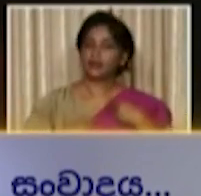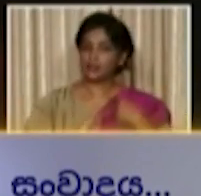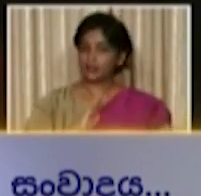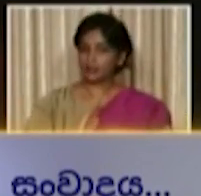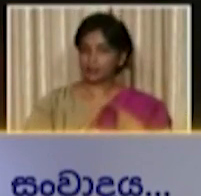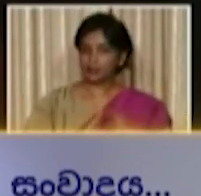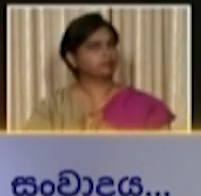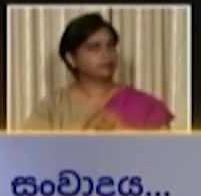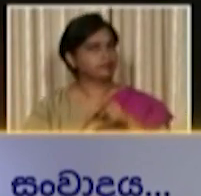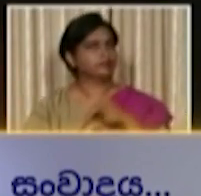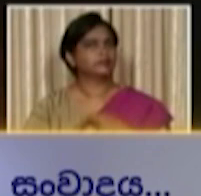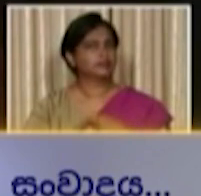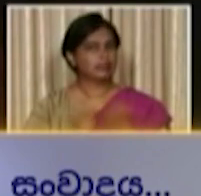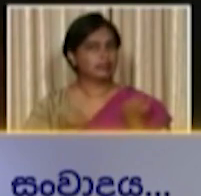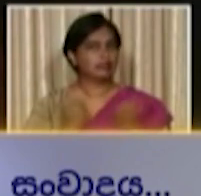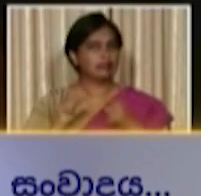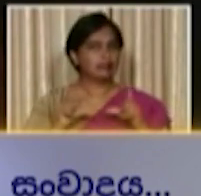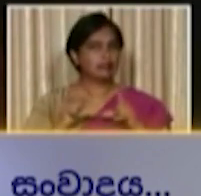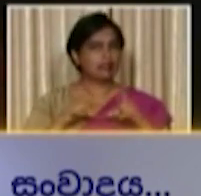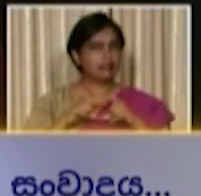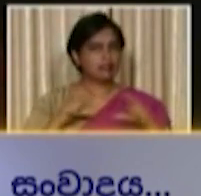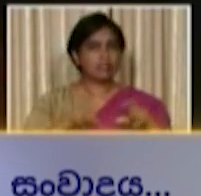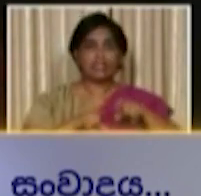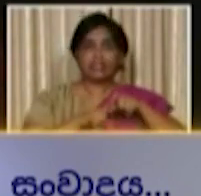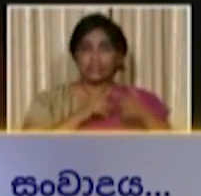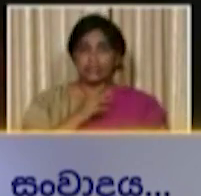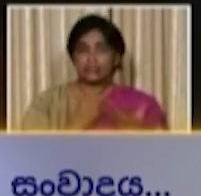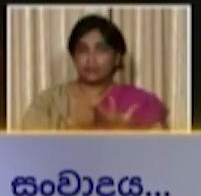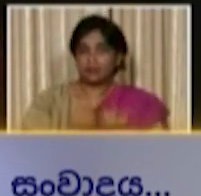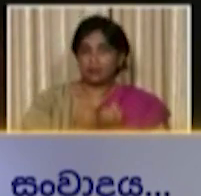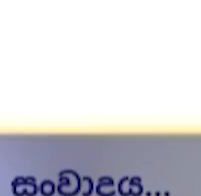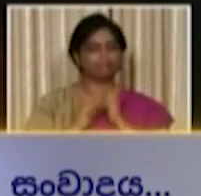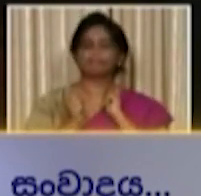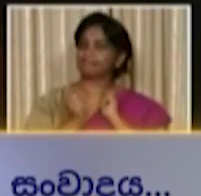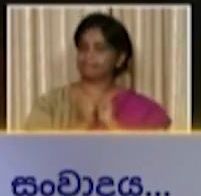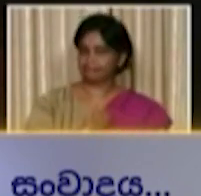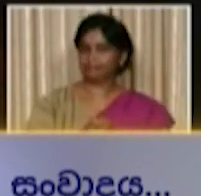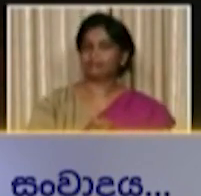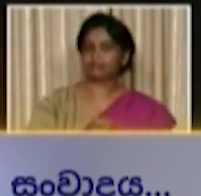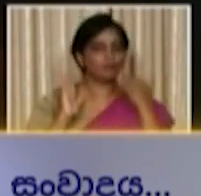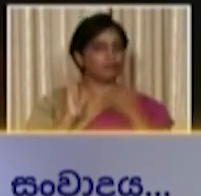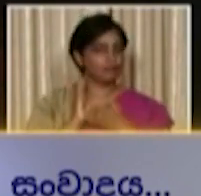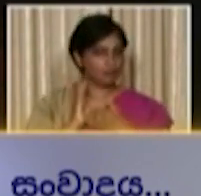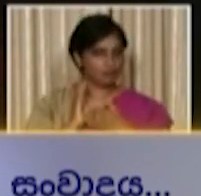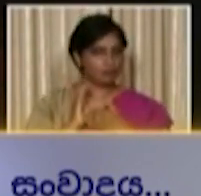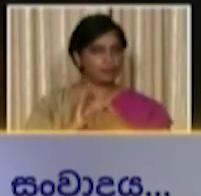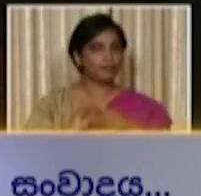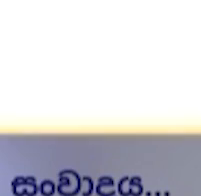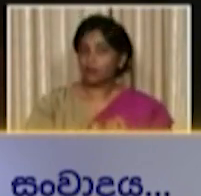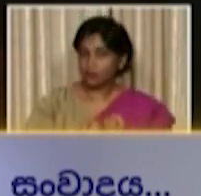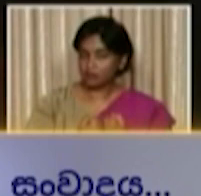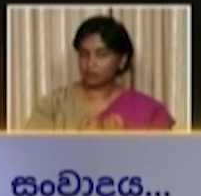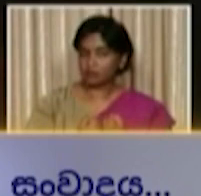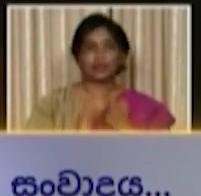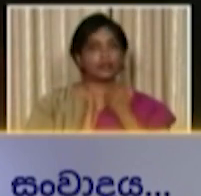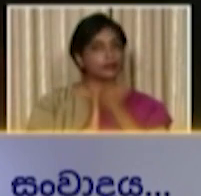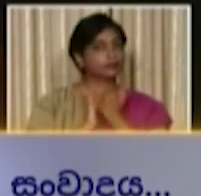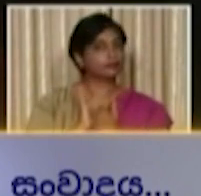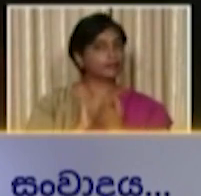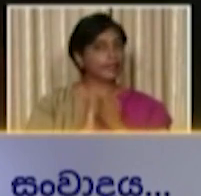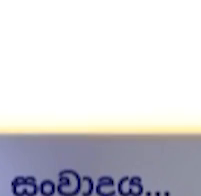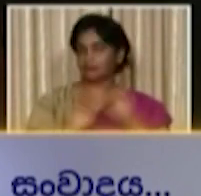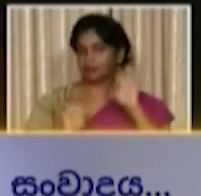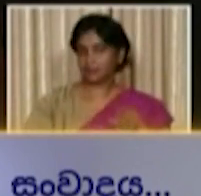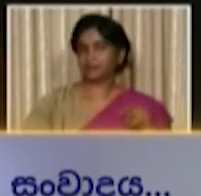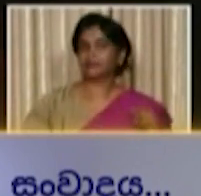තියෙන යල් පැන ගිය රියදුරු බලපත්‍ර ආබාධිත ප්‍රජාවට ලබා දෙන ක්‍රමවේදයේ වෙනස වෙනුවෙන් කටයුතු කරලා දැන් ඒකට අවශ්‍ය චක්‍රලේඛයක් නිකුත්